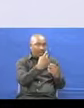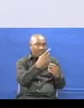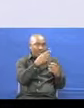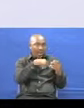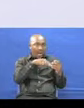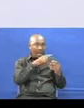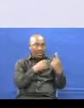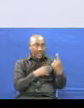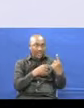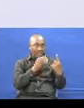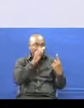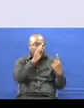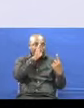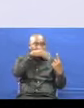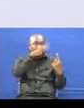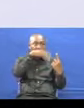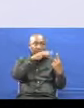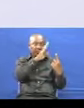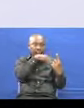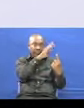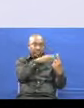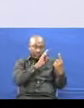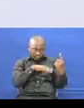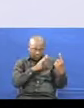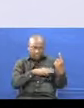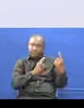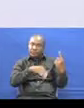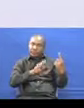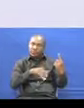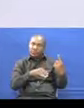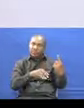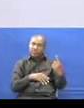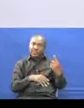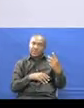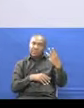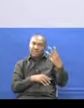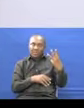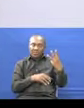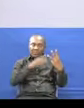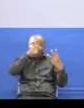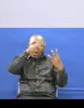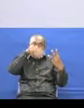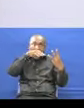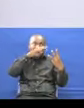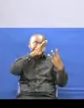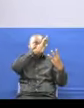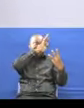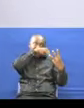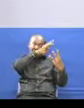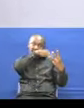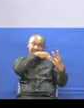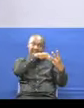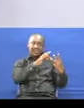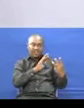tatu zimetiwa kivuli. Moja, mbili, tatu. Kaweke kivuli sehemu kama hizi. Ni hapa moja,